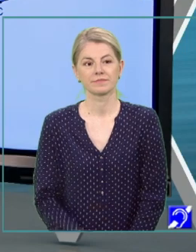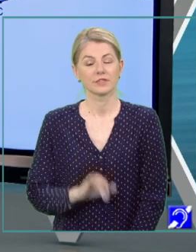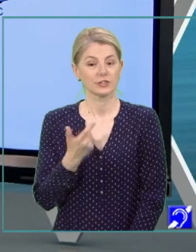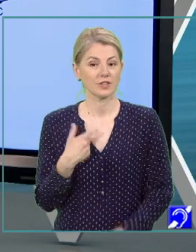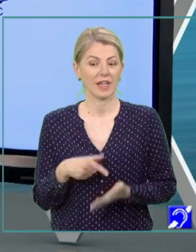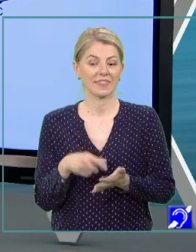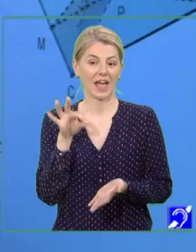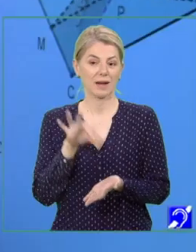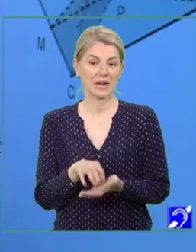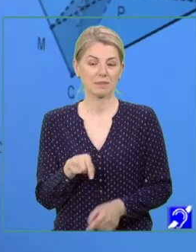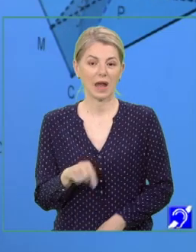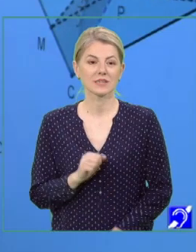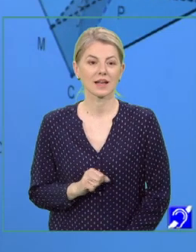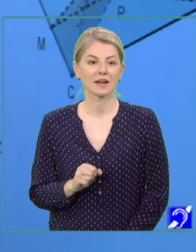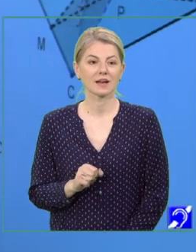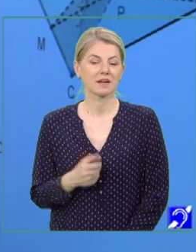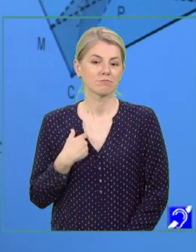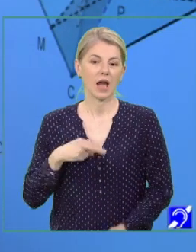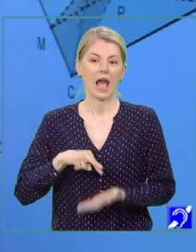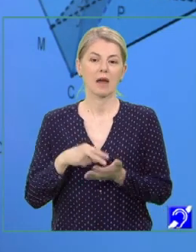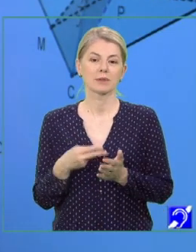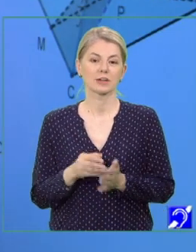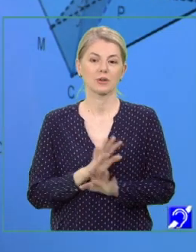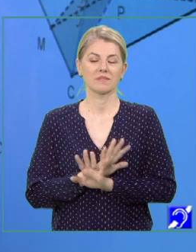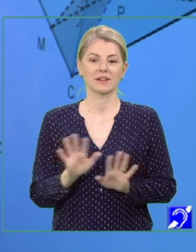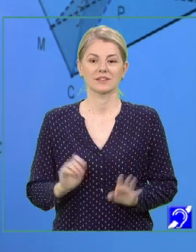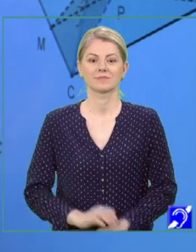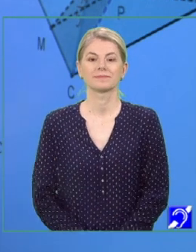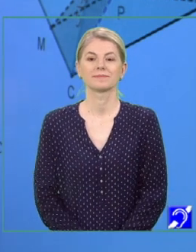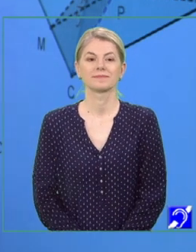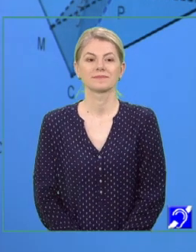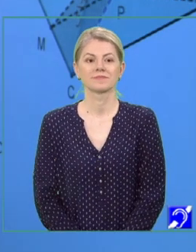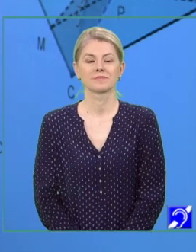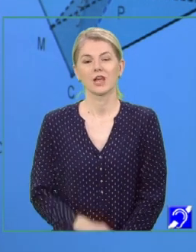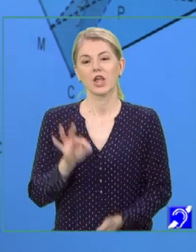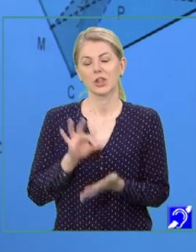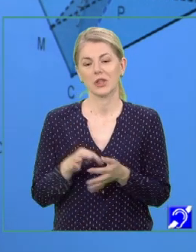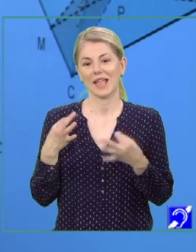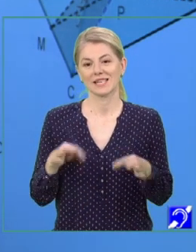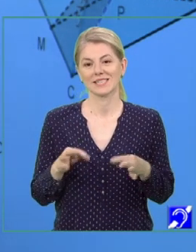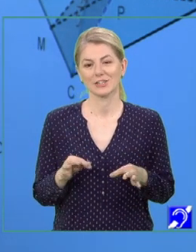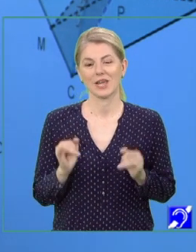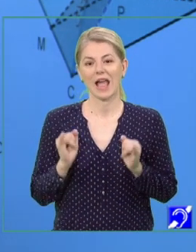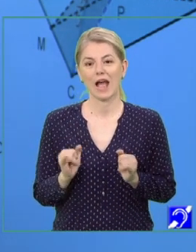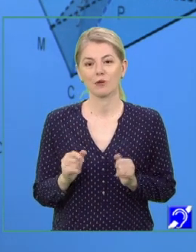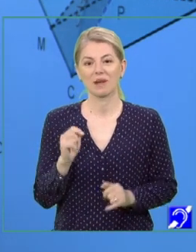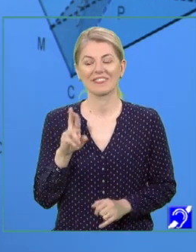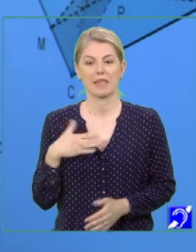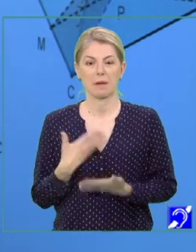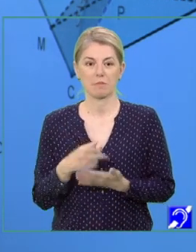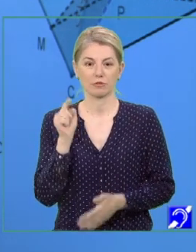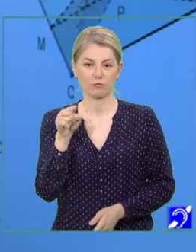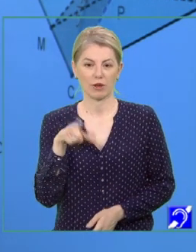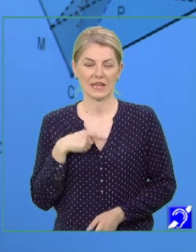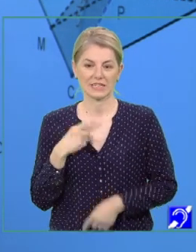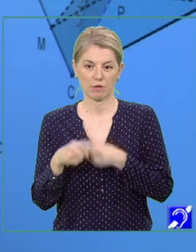iată, în clipa asta, subiectul de evaluare național a fost rezolvat de nota 10. Acum, tema pentru voi